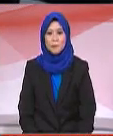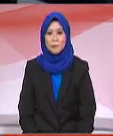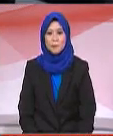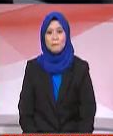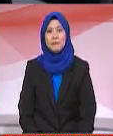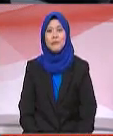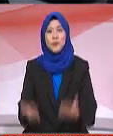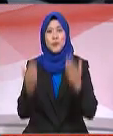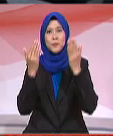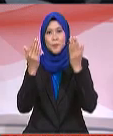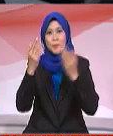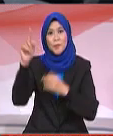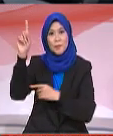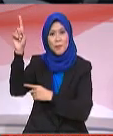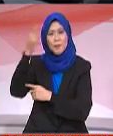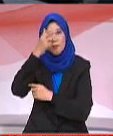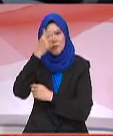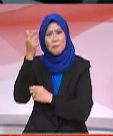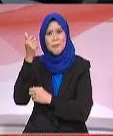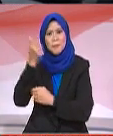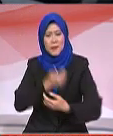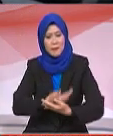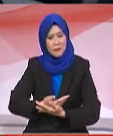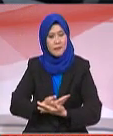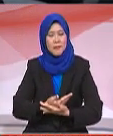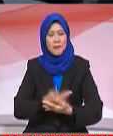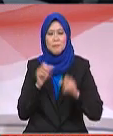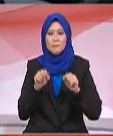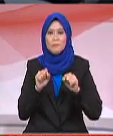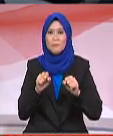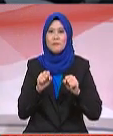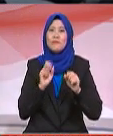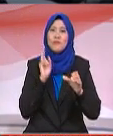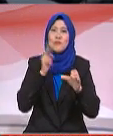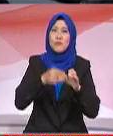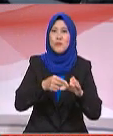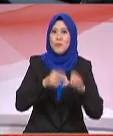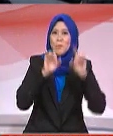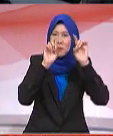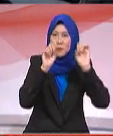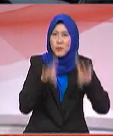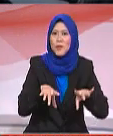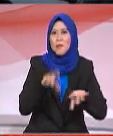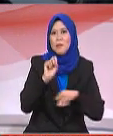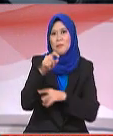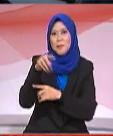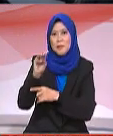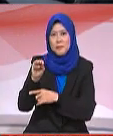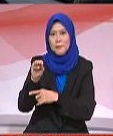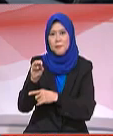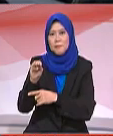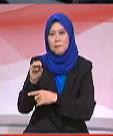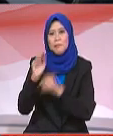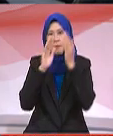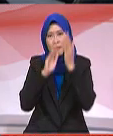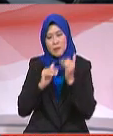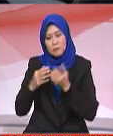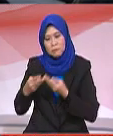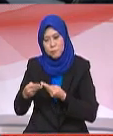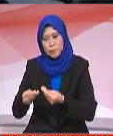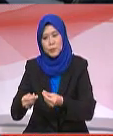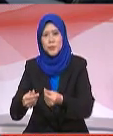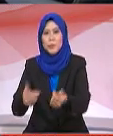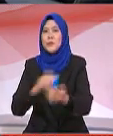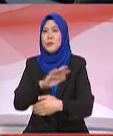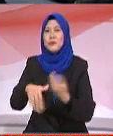Bersyukur pada Allah kerana anak saya hari ini dapat menjalani peperiksaan SPM. Okay, semoga ia berjalan dengan lancar, semoga